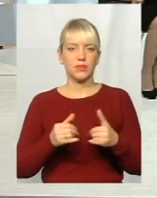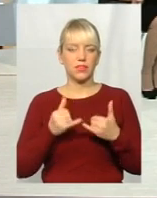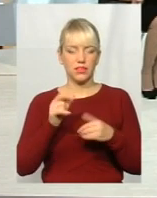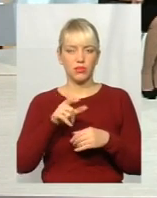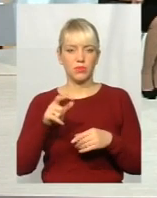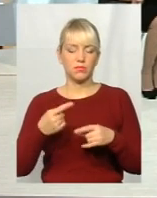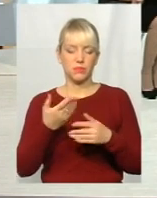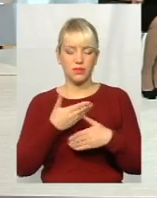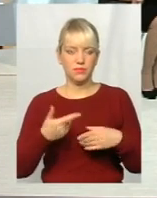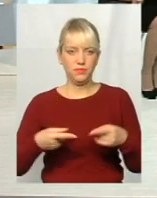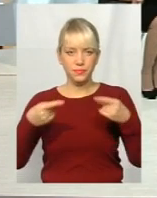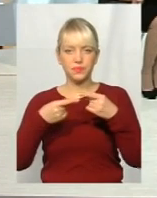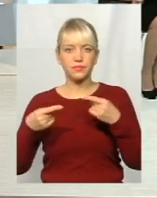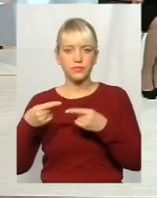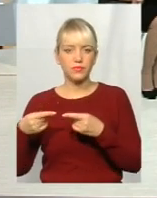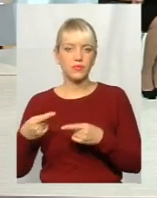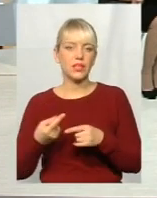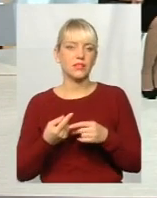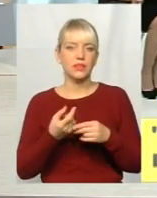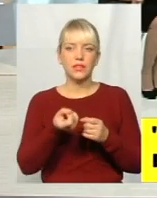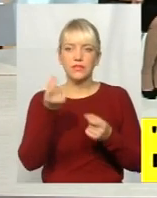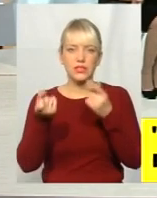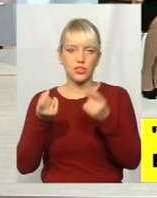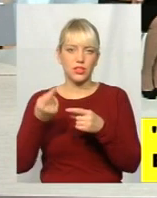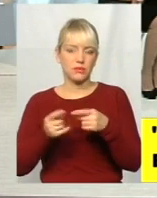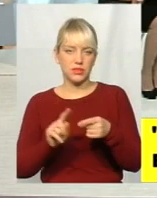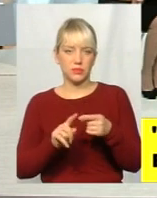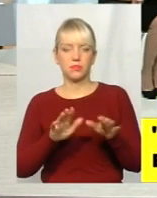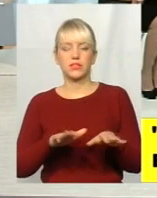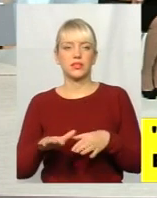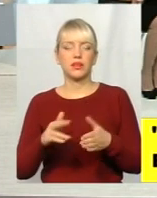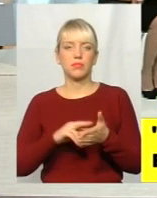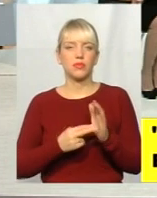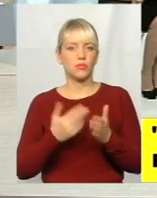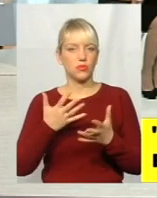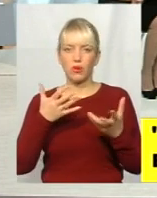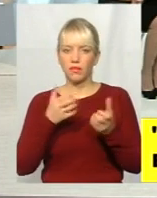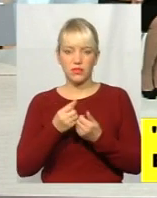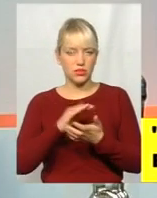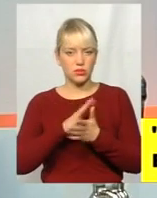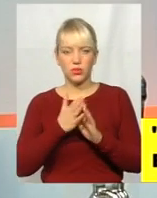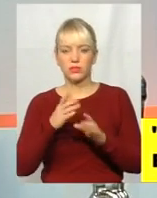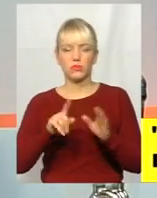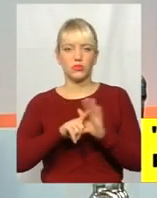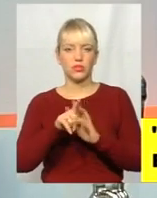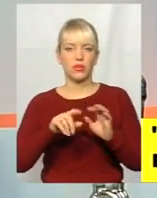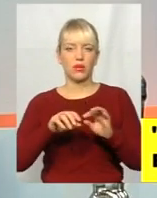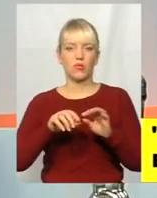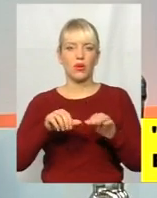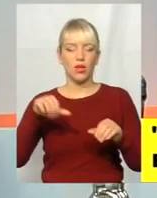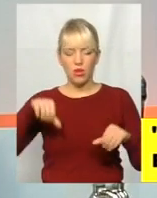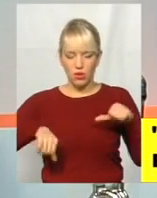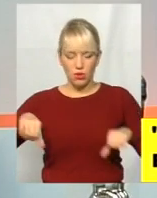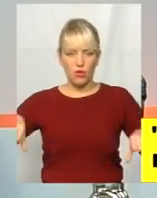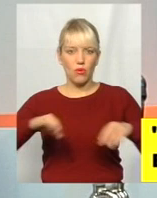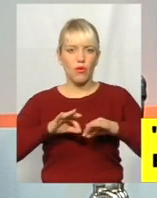такі місця. Плануємо, якщо дуже аварійна ситуація, починаємо огороджувати територію,